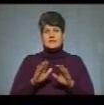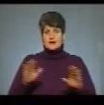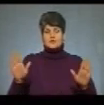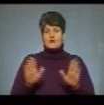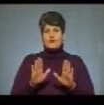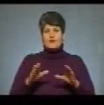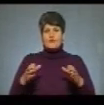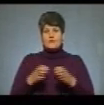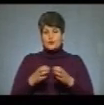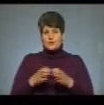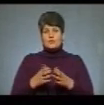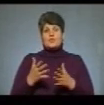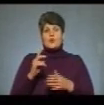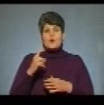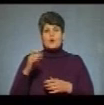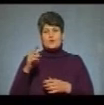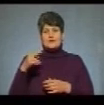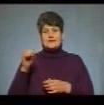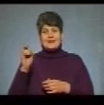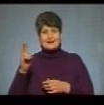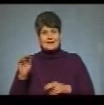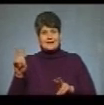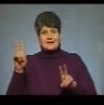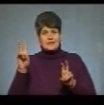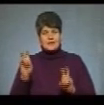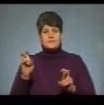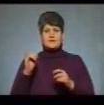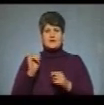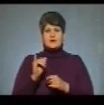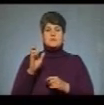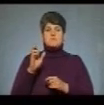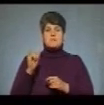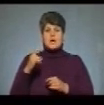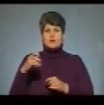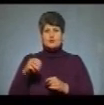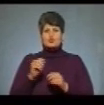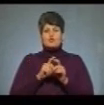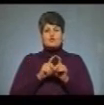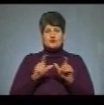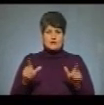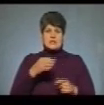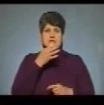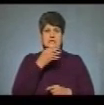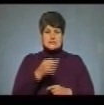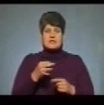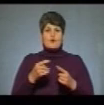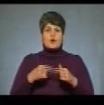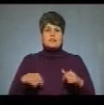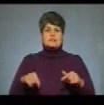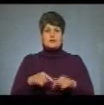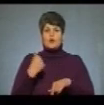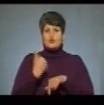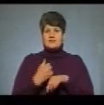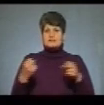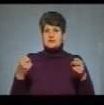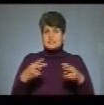обрядово-фольклорного колективу «Ходаки» та учні Бахмутської школи Селедарської громади, що на Донеччині, повідомив один із організаторів, головний спеціаліст